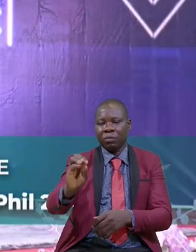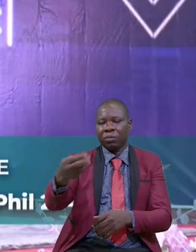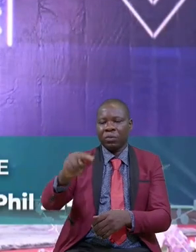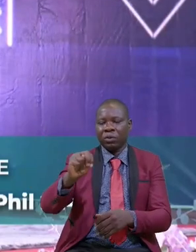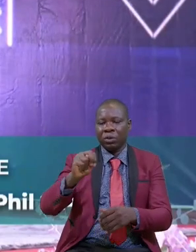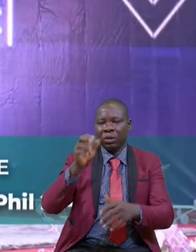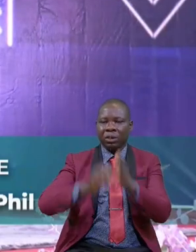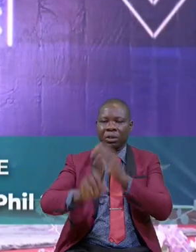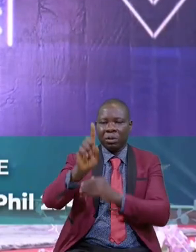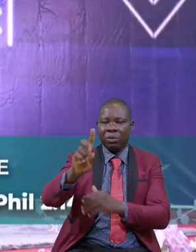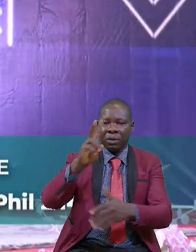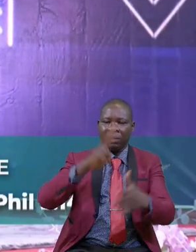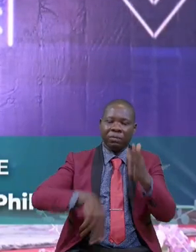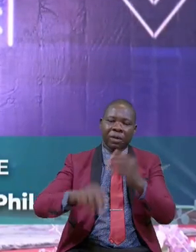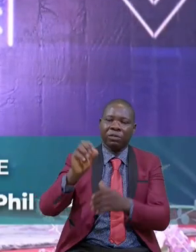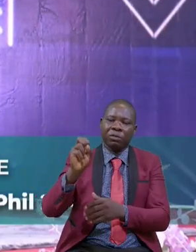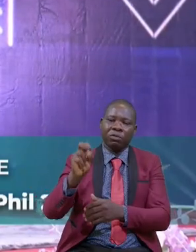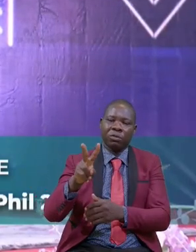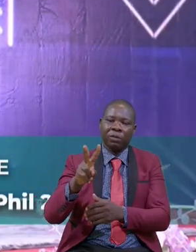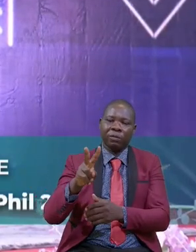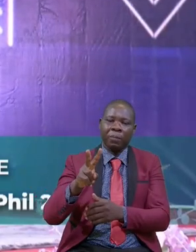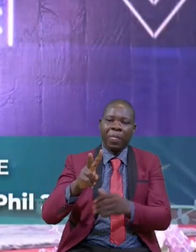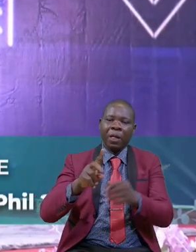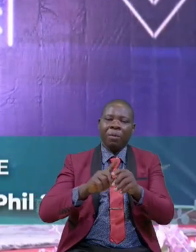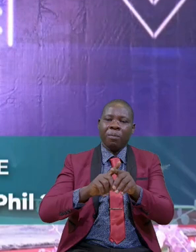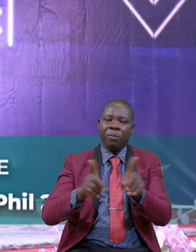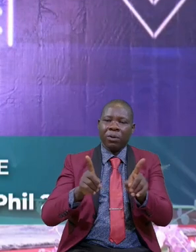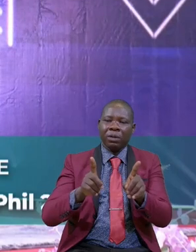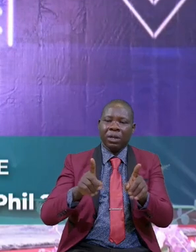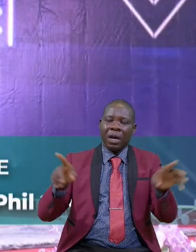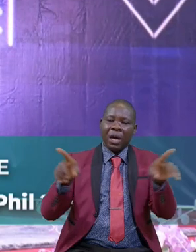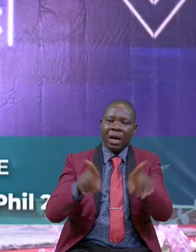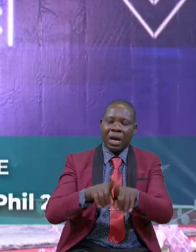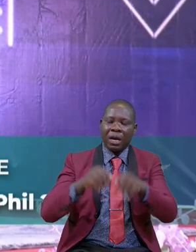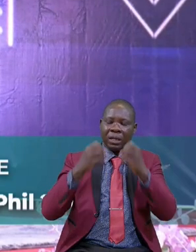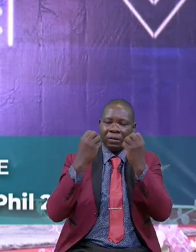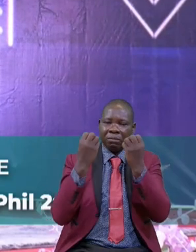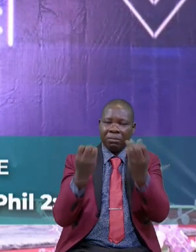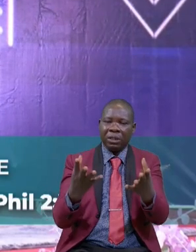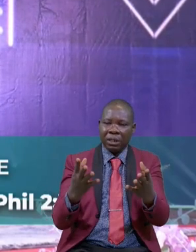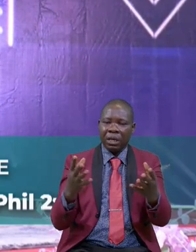Jean chapitre 1, verset 12. Mais à tous ceux qui l'ont reçu,